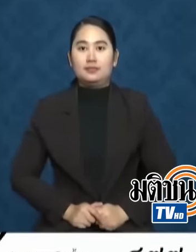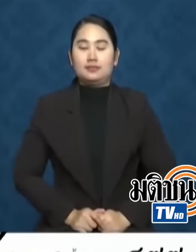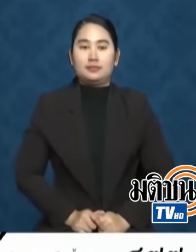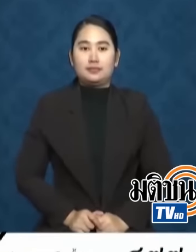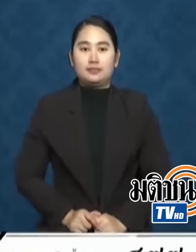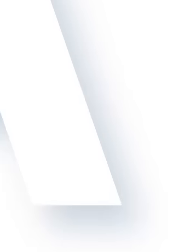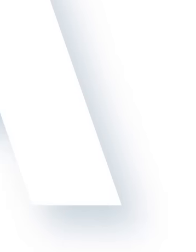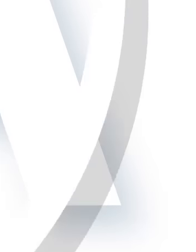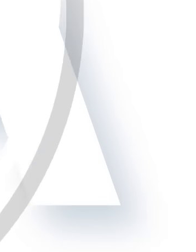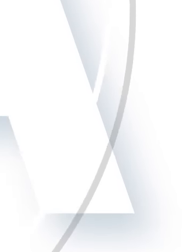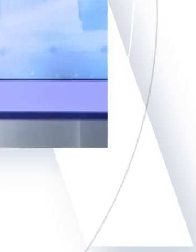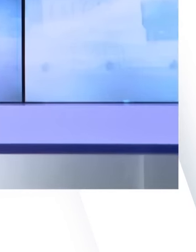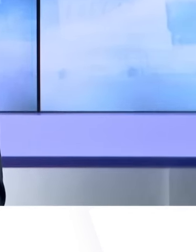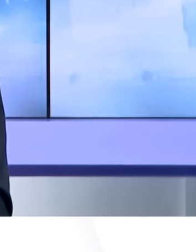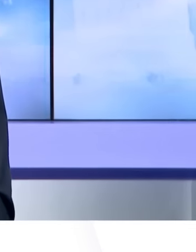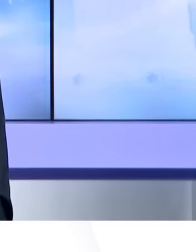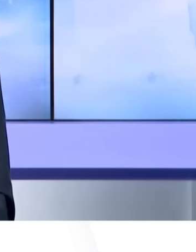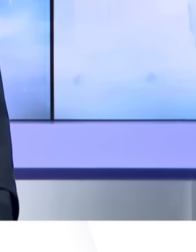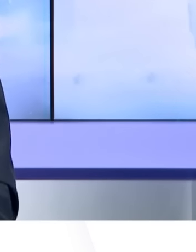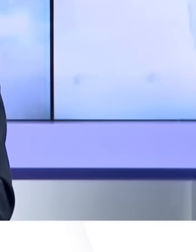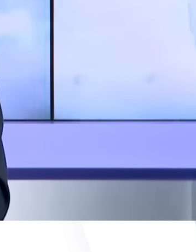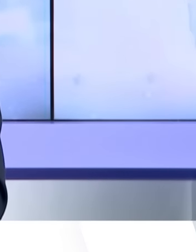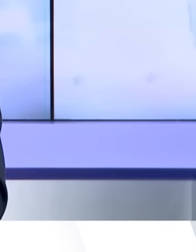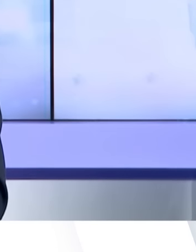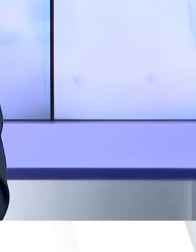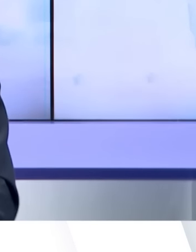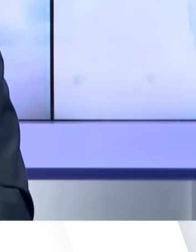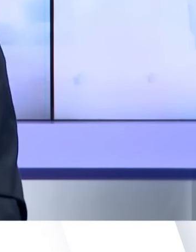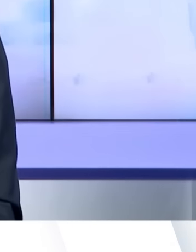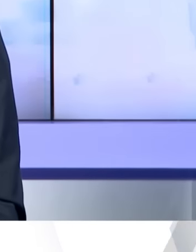ขอบคุณครับ ดูคลิปจบแล้วนะครับอย่าลืมกดติดตาม